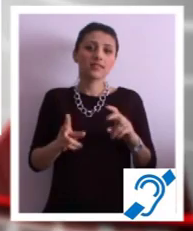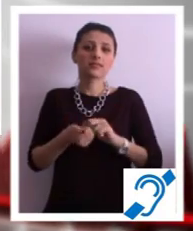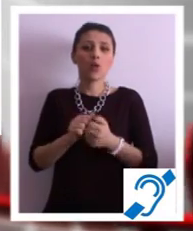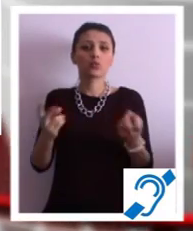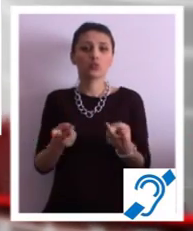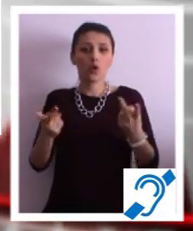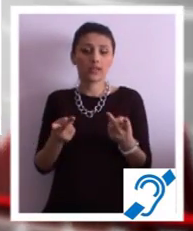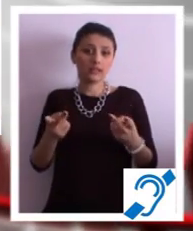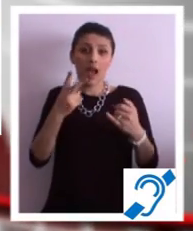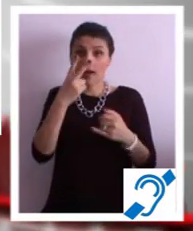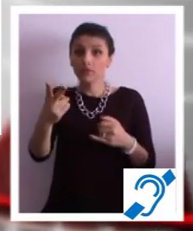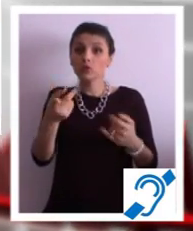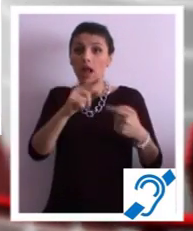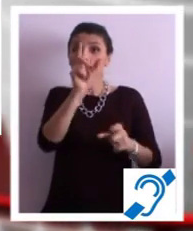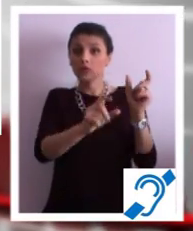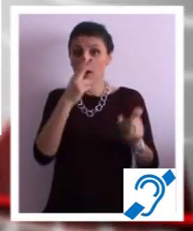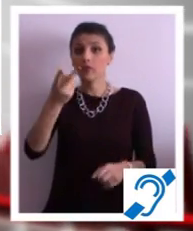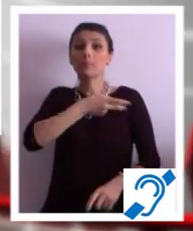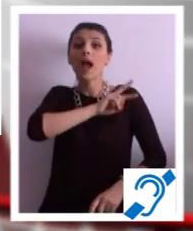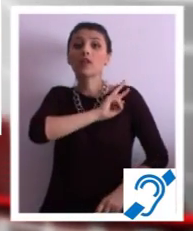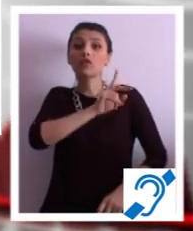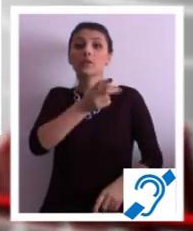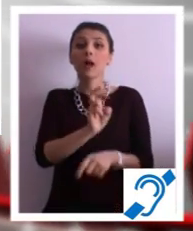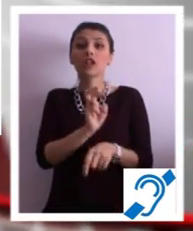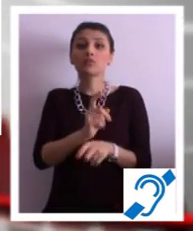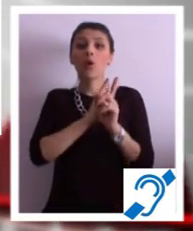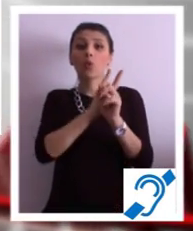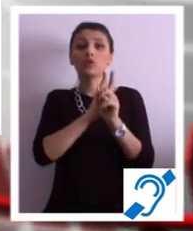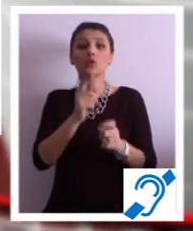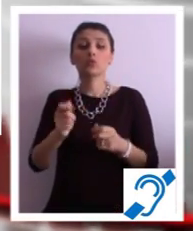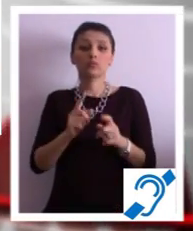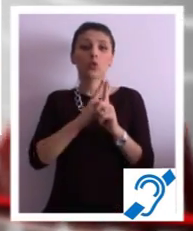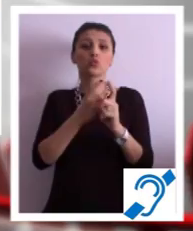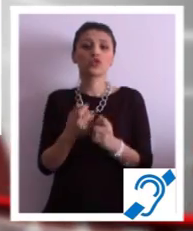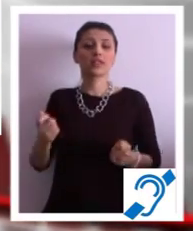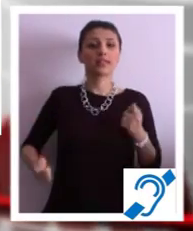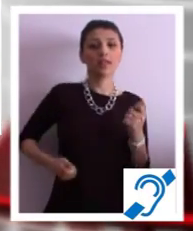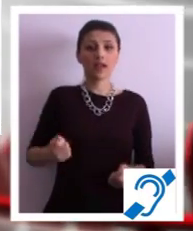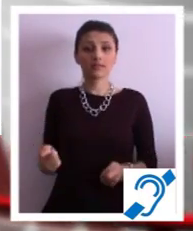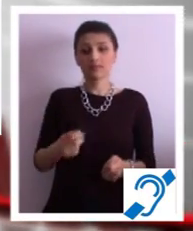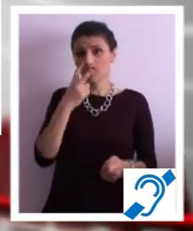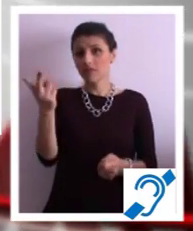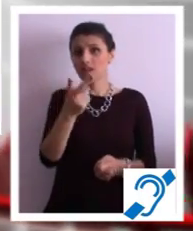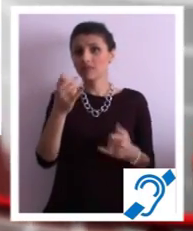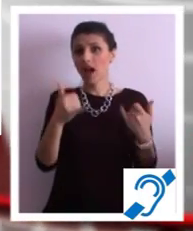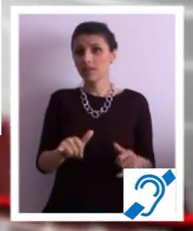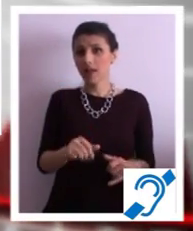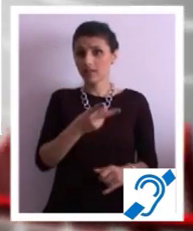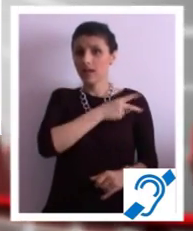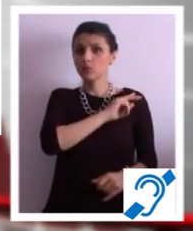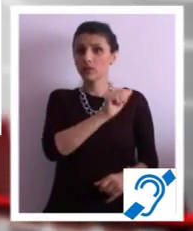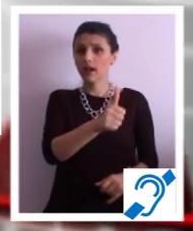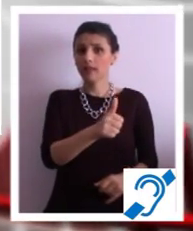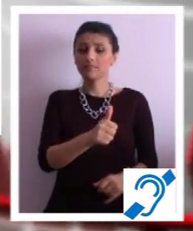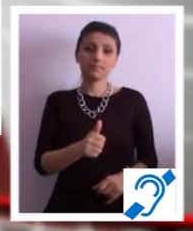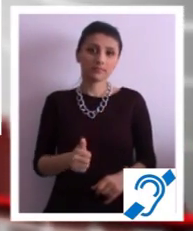Atât. Incidentul a fost văzut și de alte persoane care participau la ore și la cursurile de dans, care confirmă varianta celor agresați. Băiatul nu știu ce a